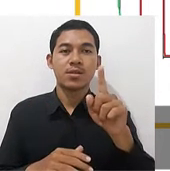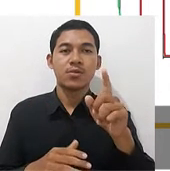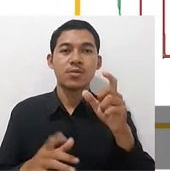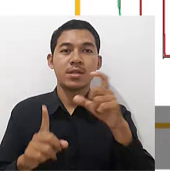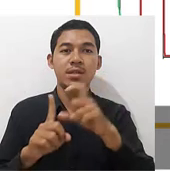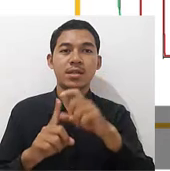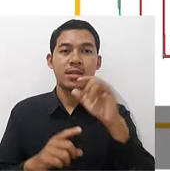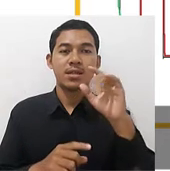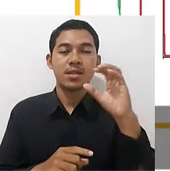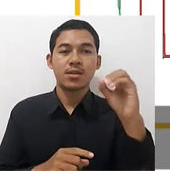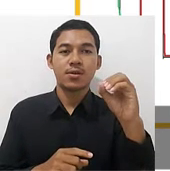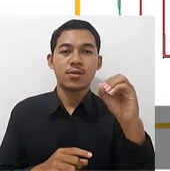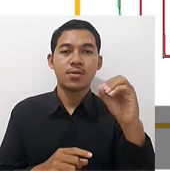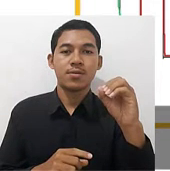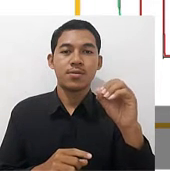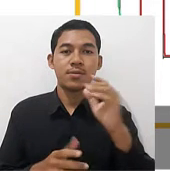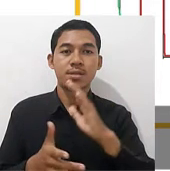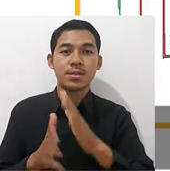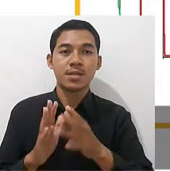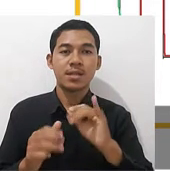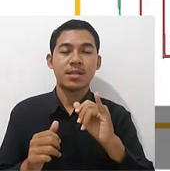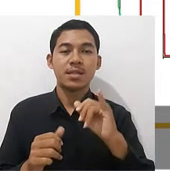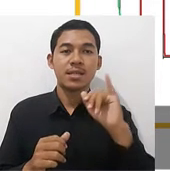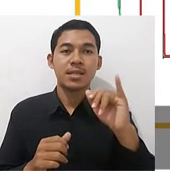di D0. Nah, berarti